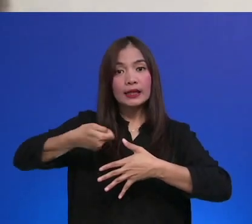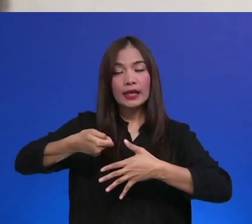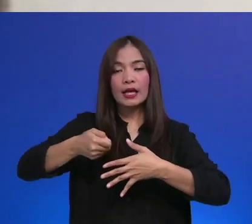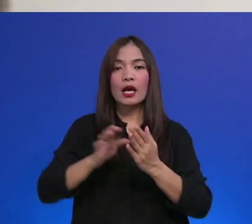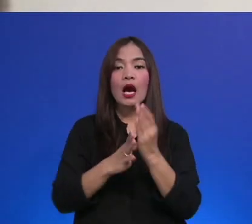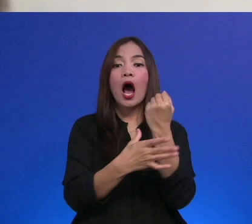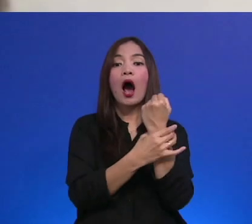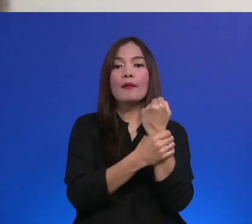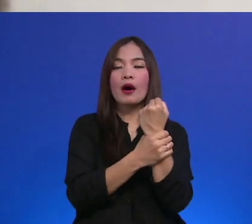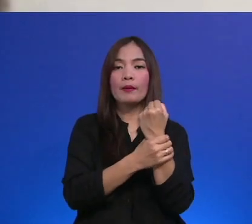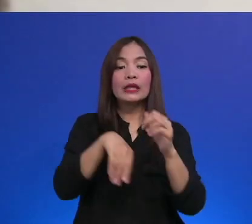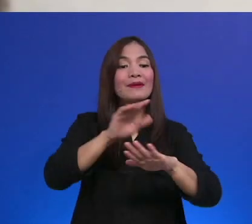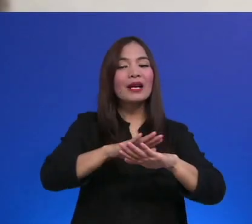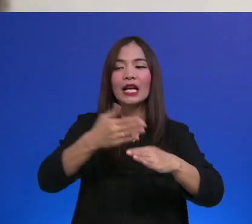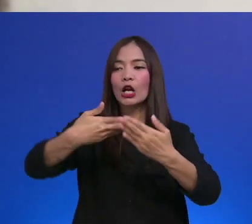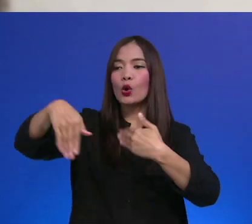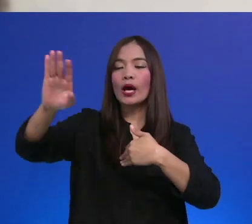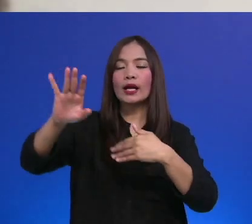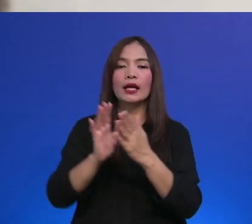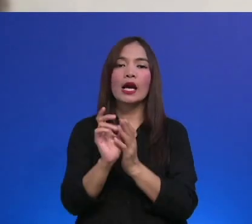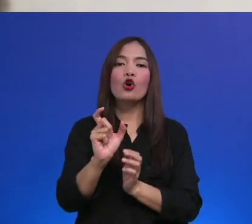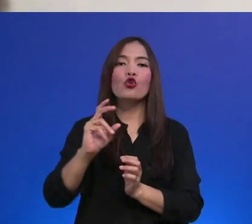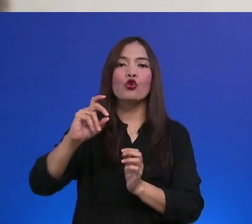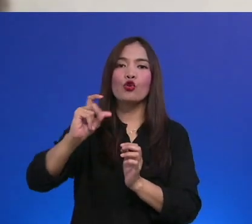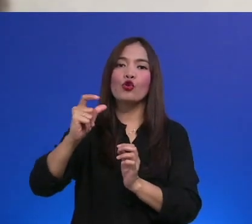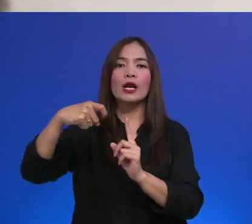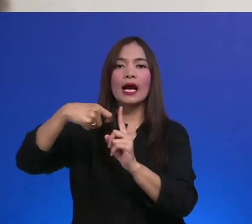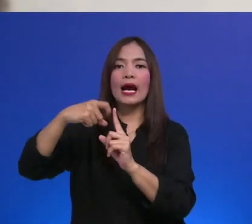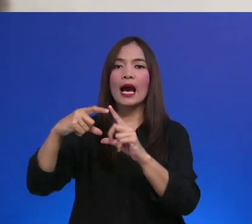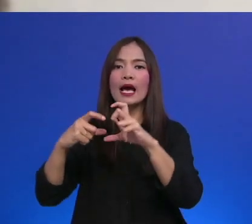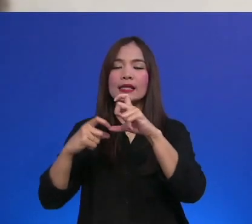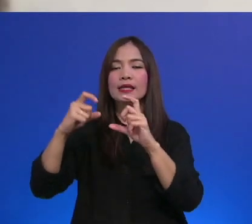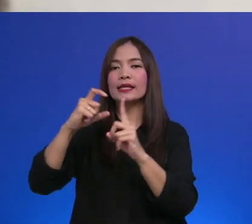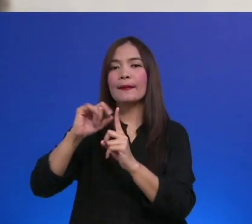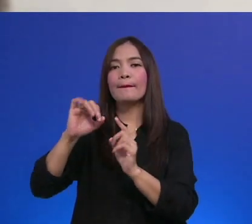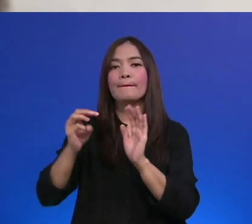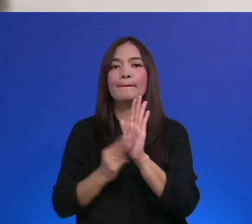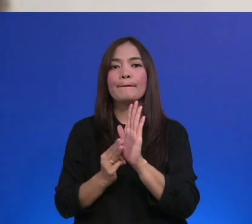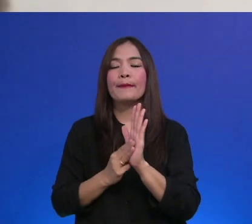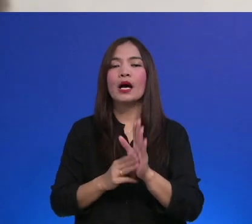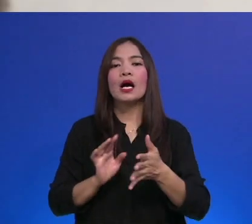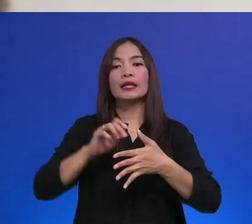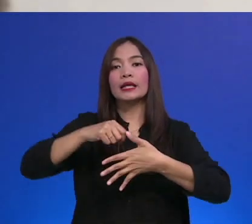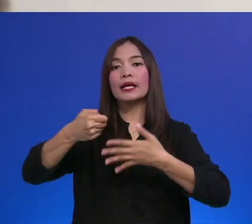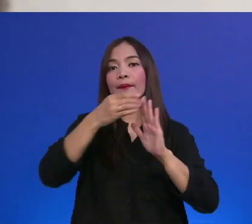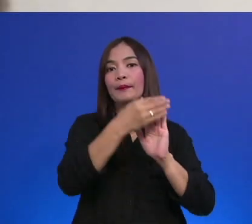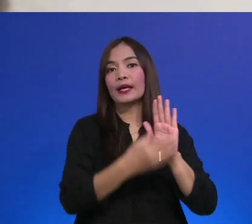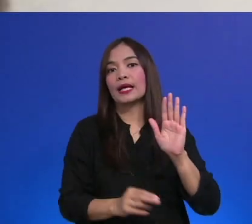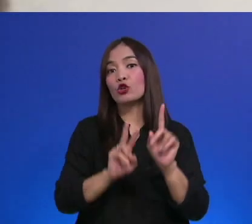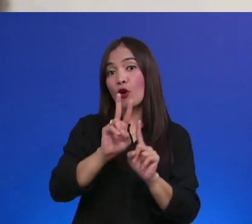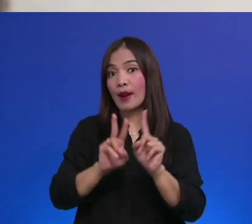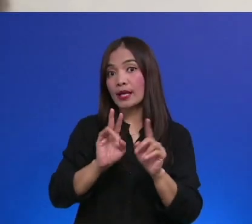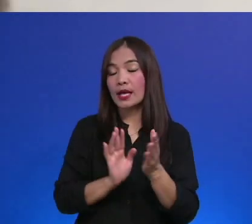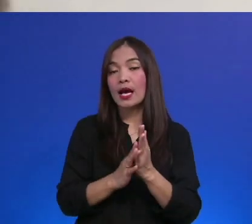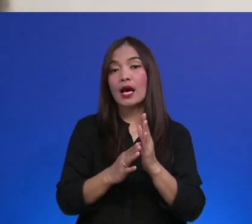dari huruf kastim kejadian pasal 12 Tuhan menjanjikan Abraham ia akan